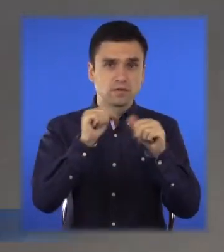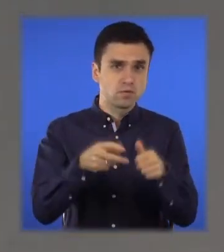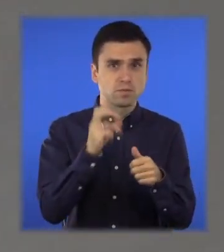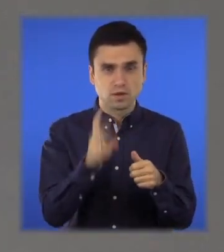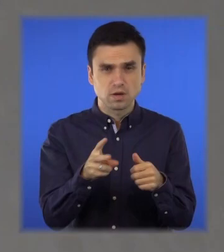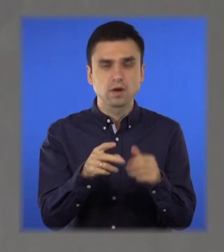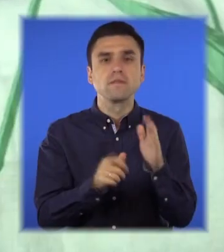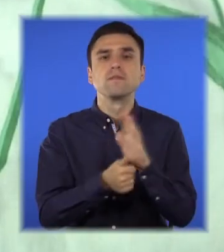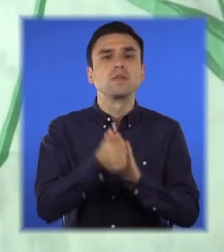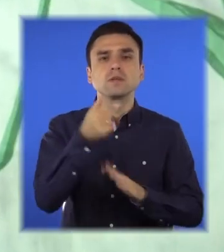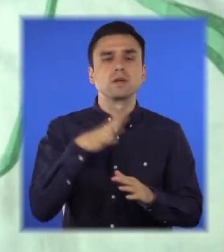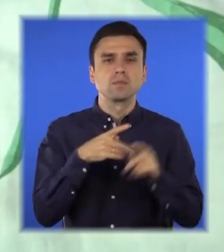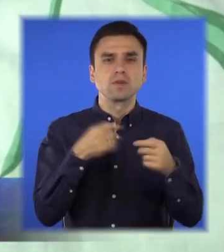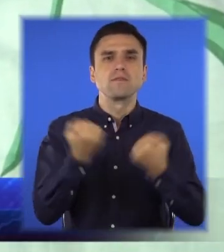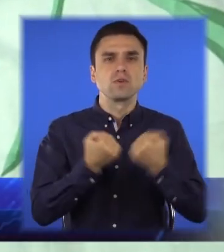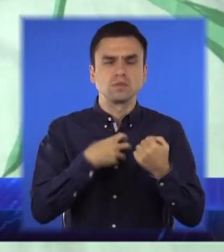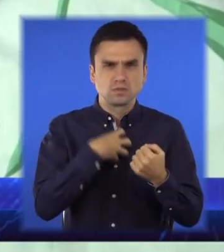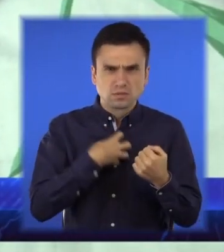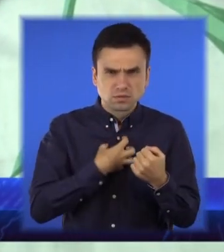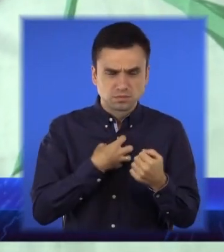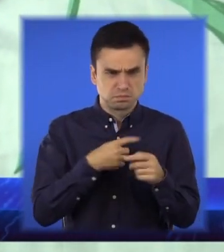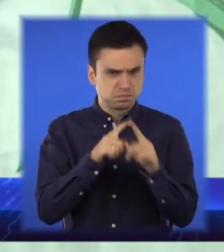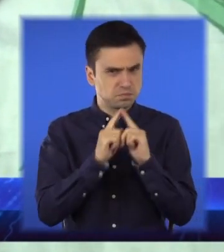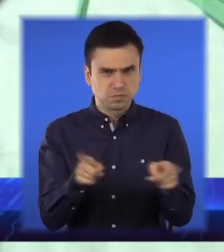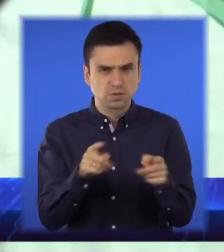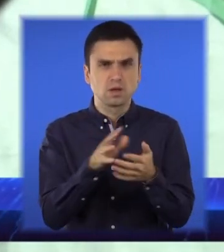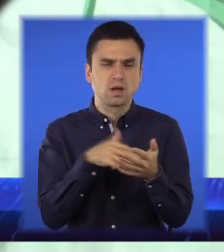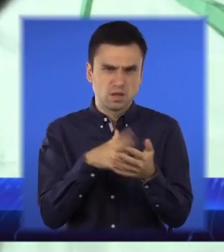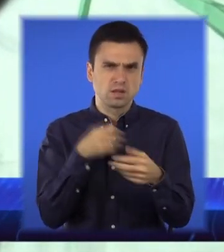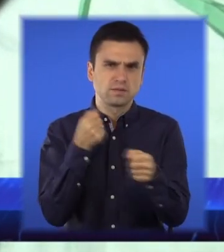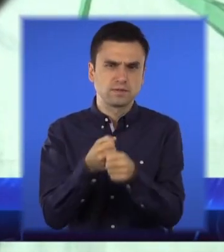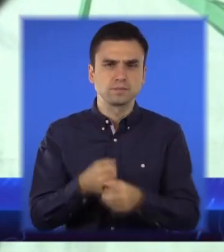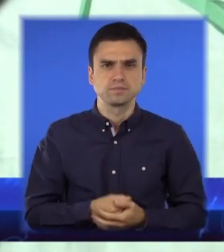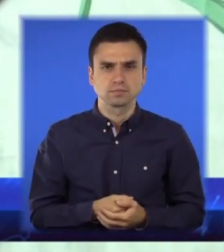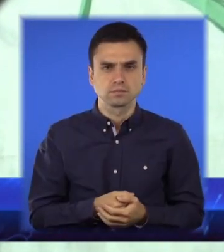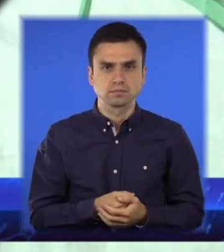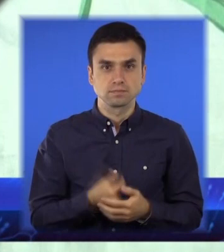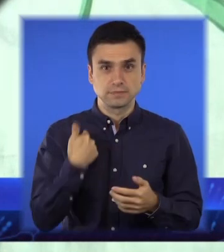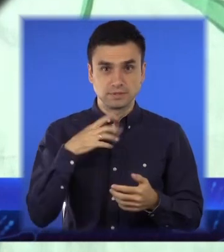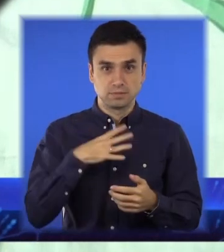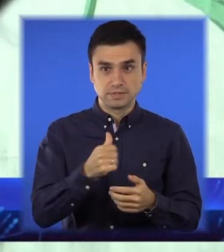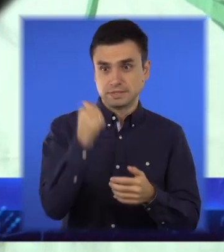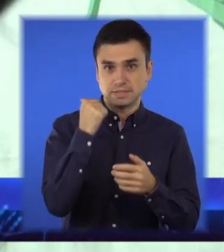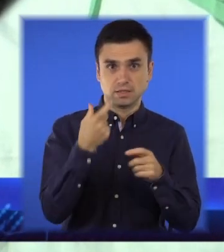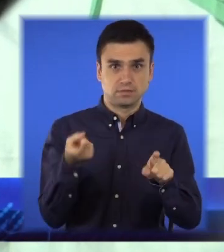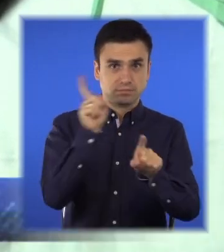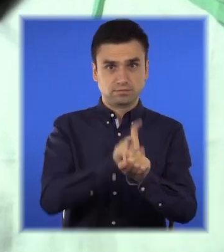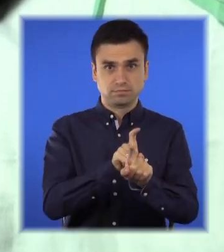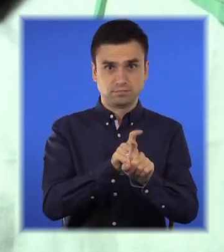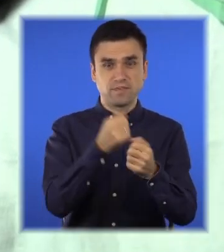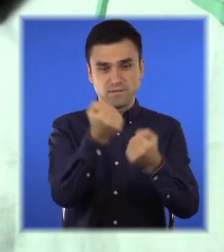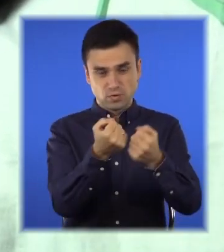все як у тумані. Я сиділа вже ззаді нього. Я просто слышала кашель. Ненормальний кашель. От і